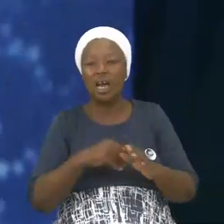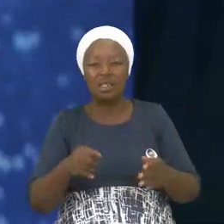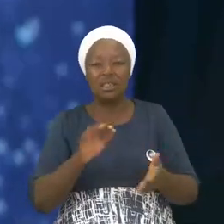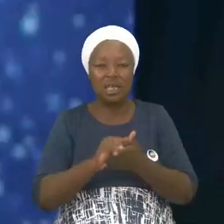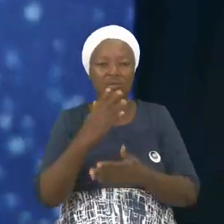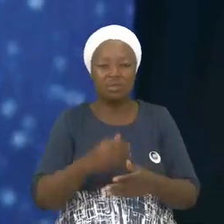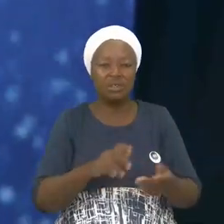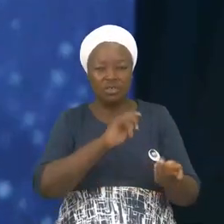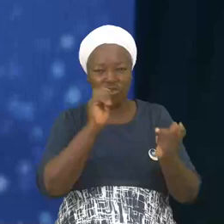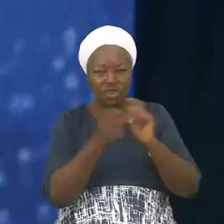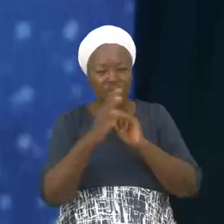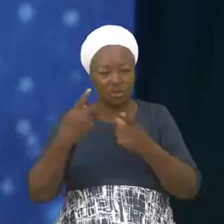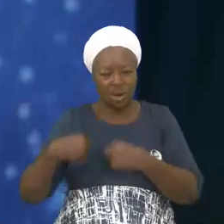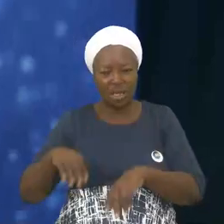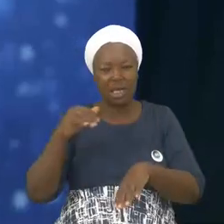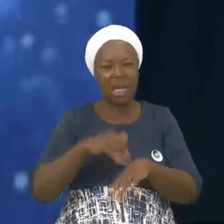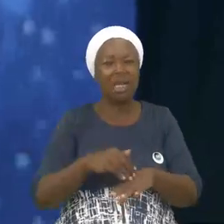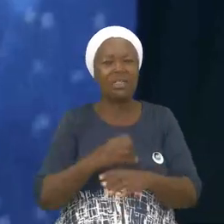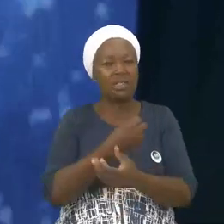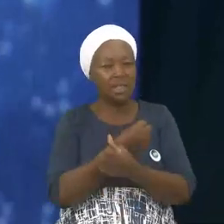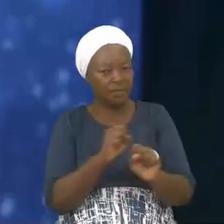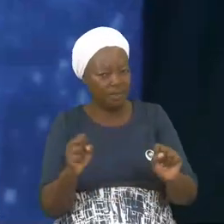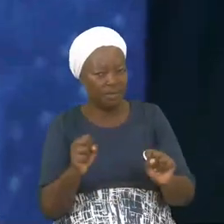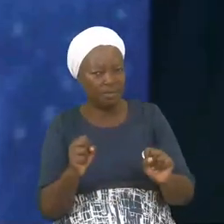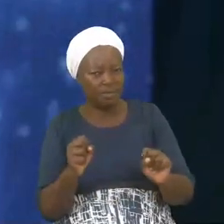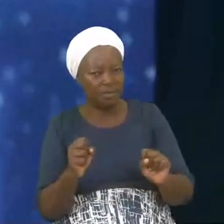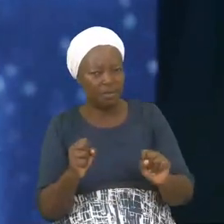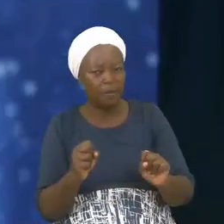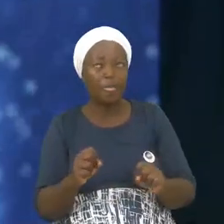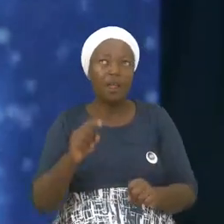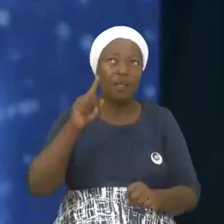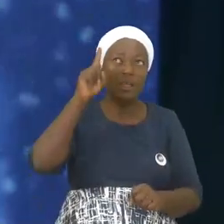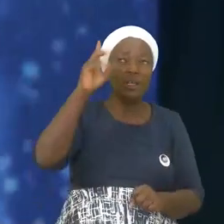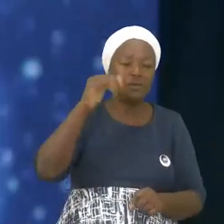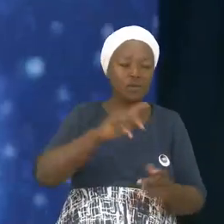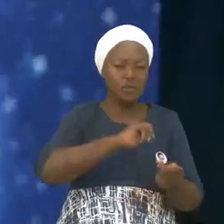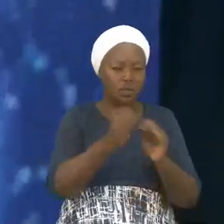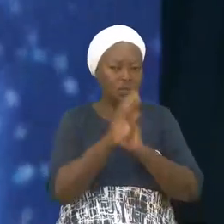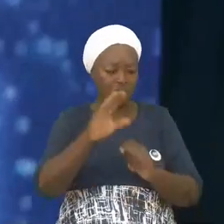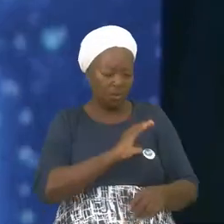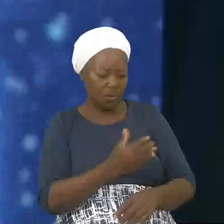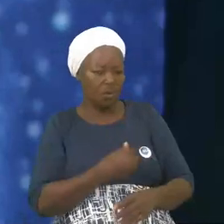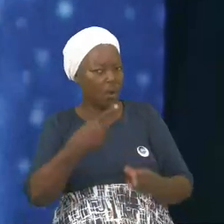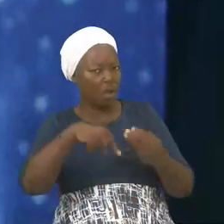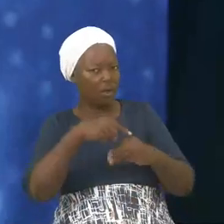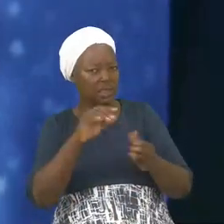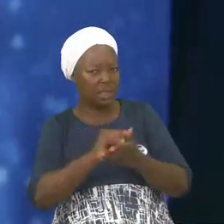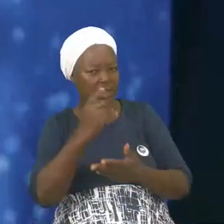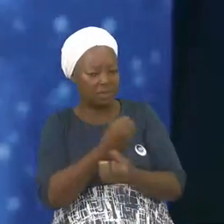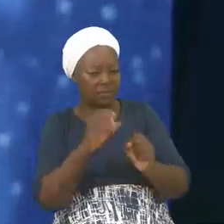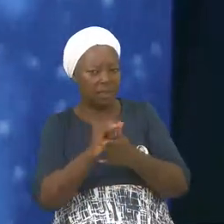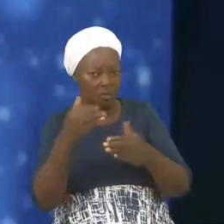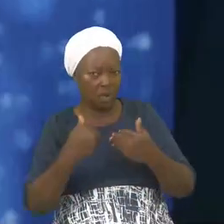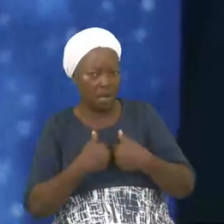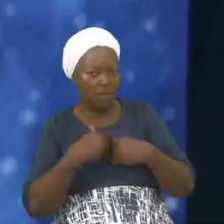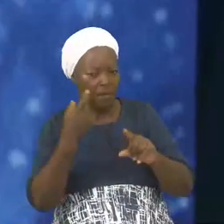il vient du ciel. Il va changer ton cœur au salut. Il va transformer